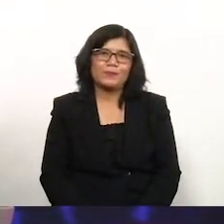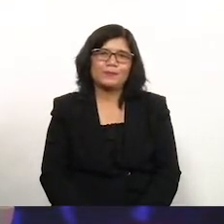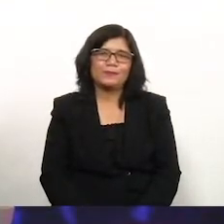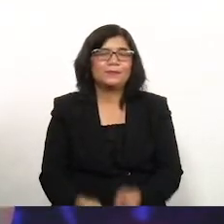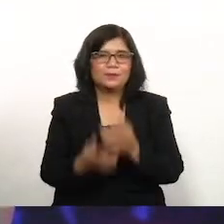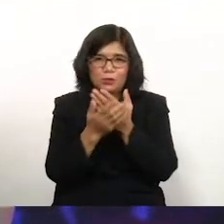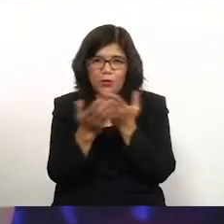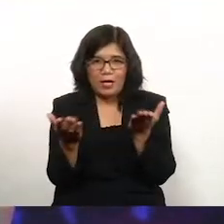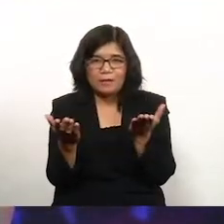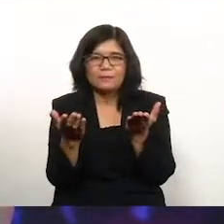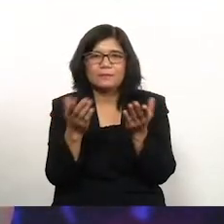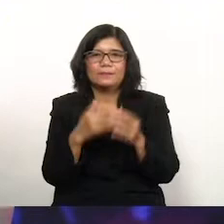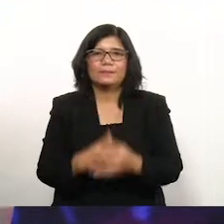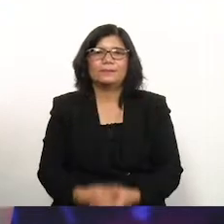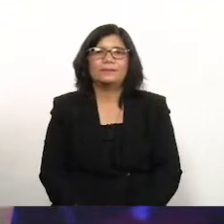e-books